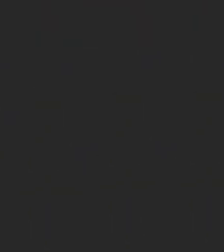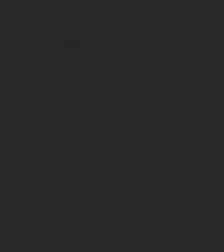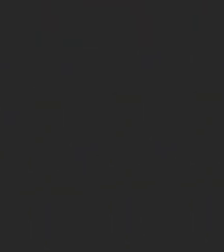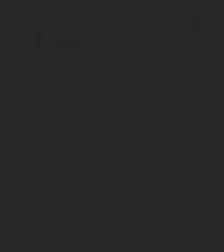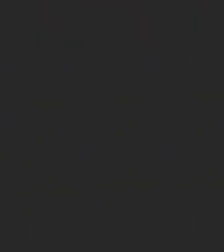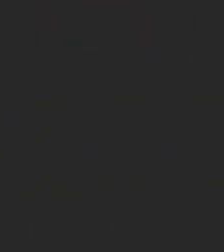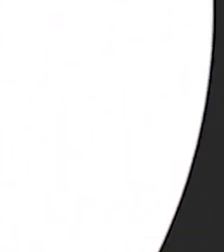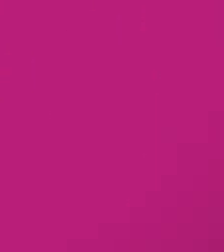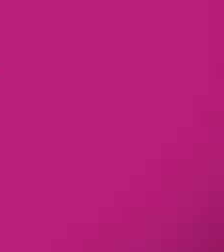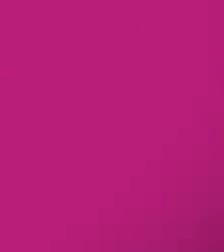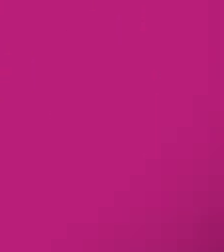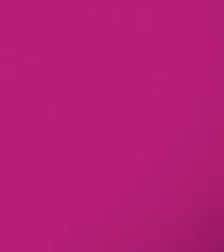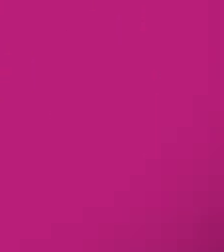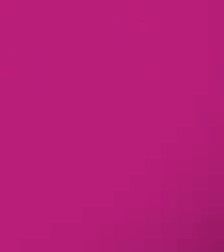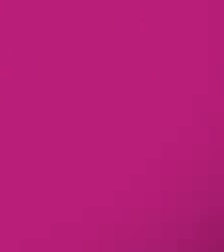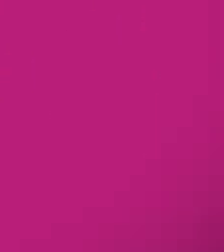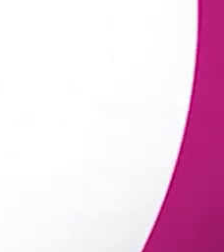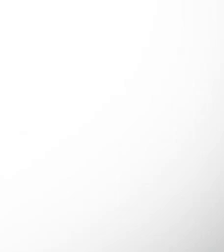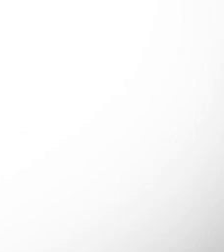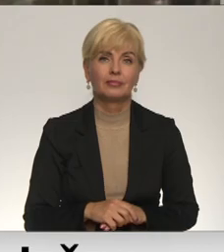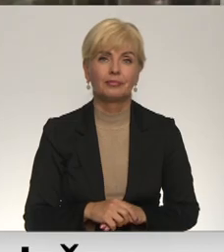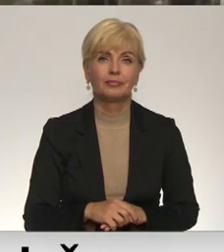Re! Viss ēters ir te!